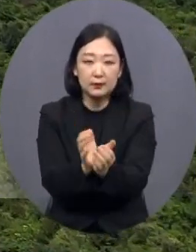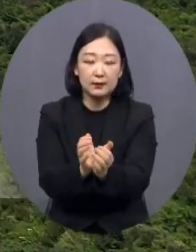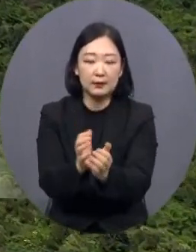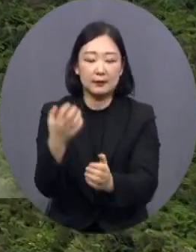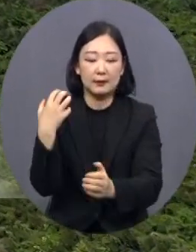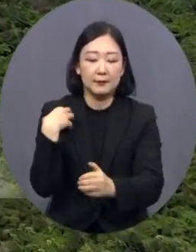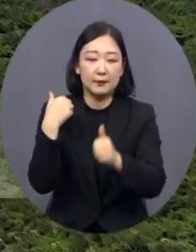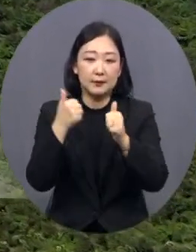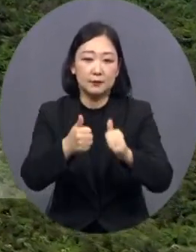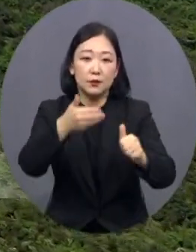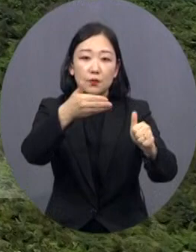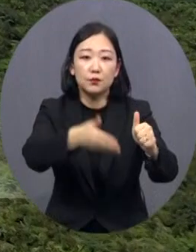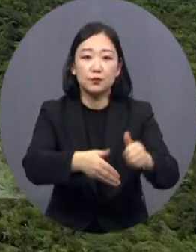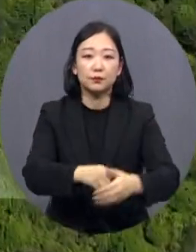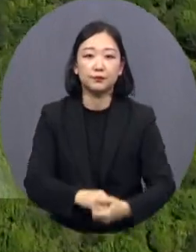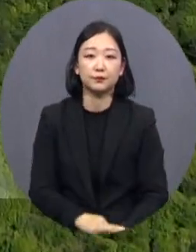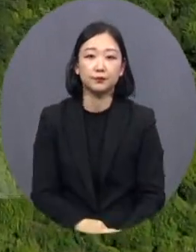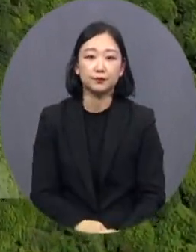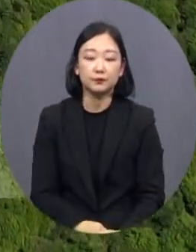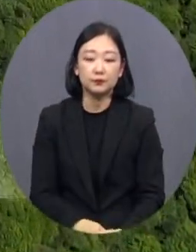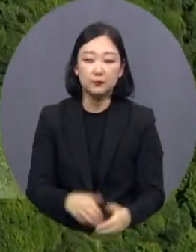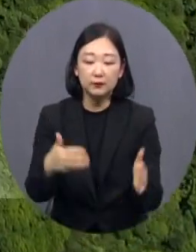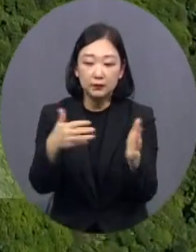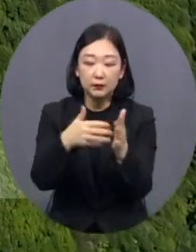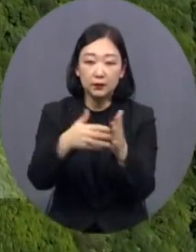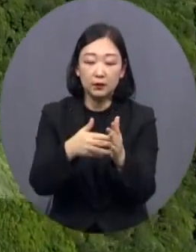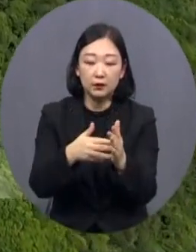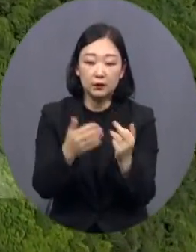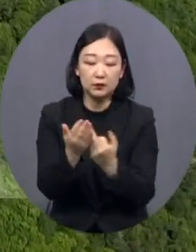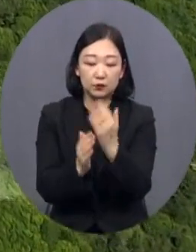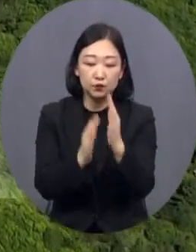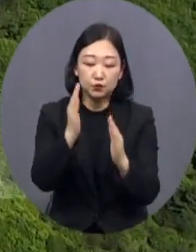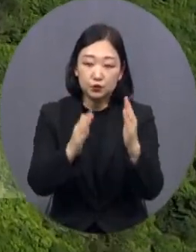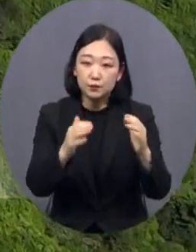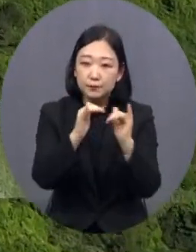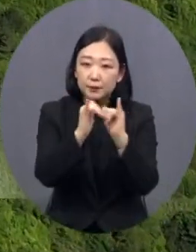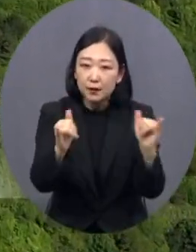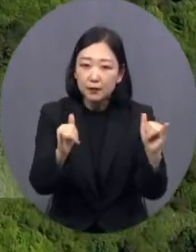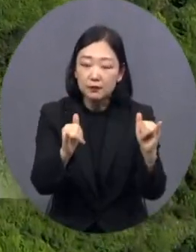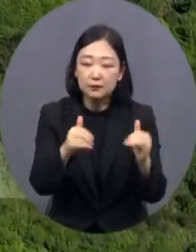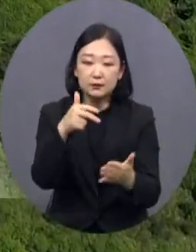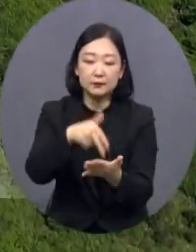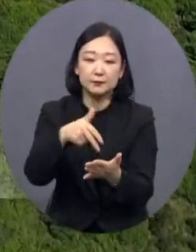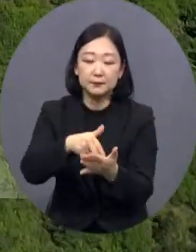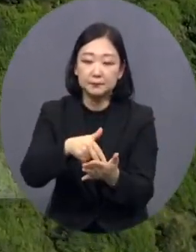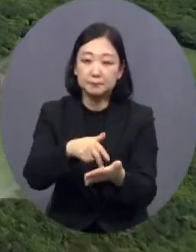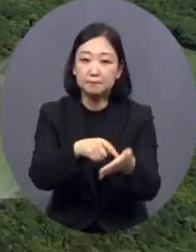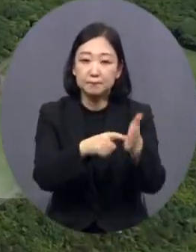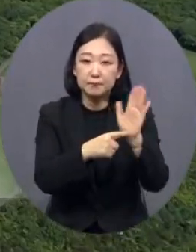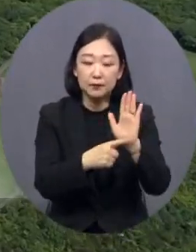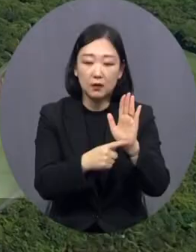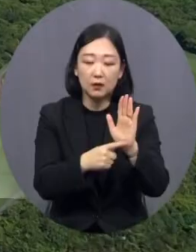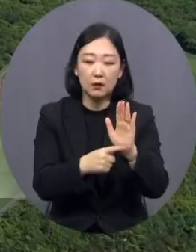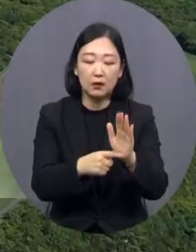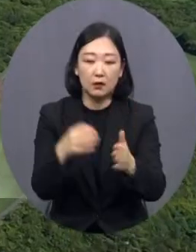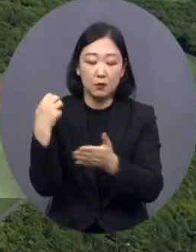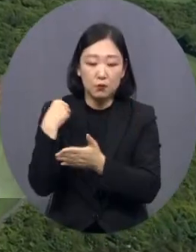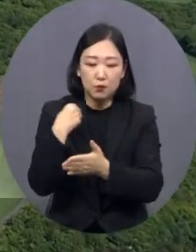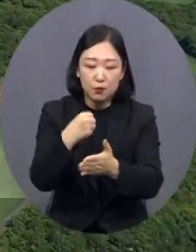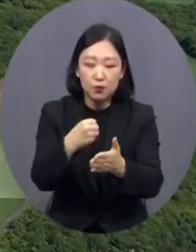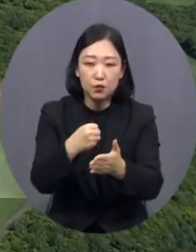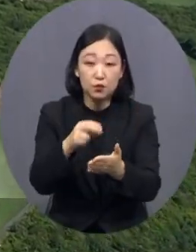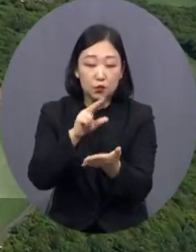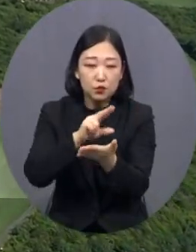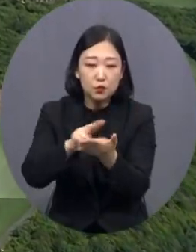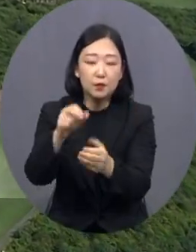심사를 촉구했습니다 사단법인 고짜 사람들은 성명을 내고 고자를 제대로 지킬 수 있는 보전 조례가 되도록 도의회